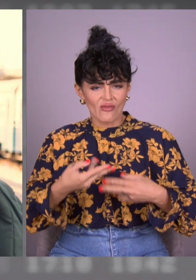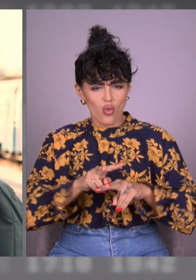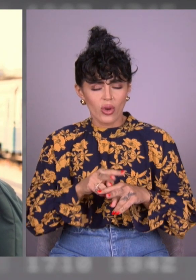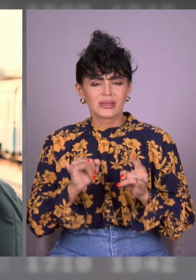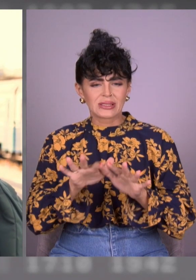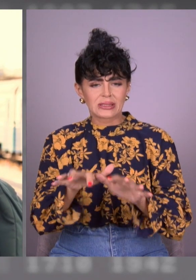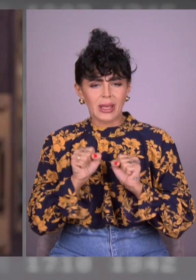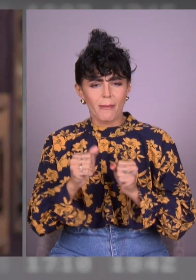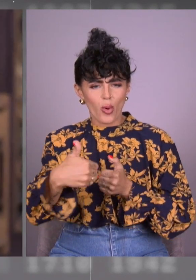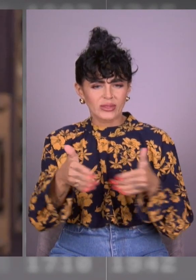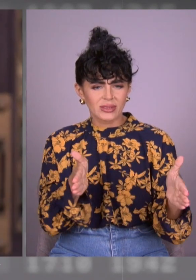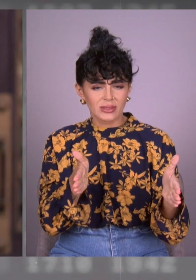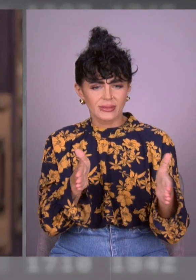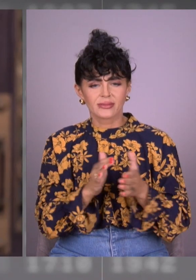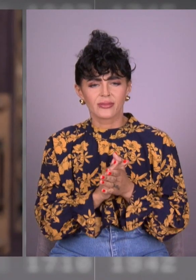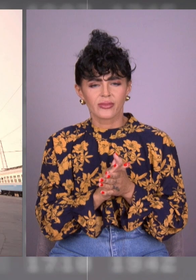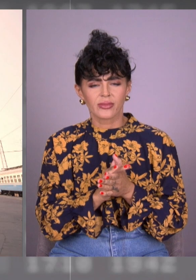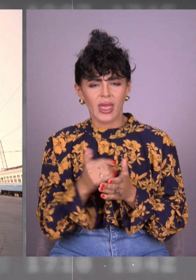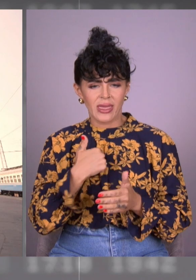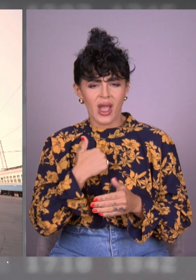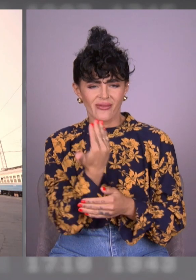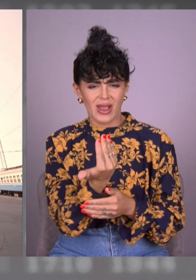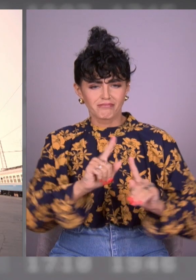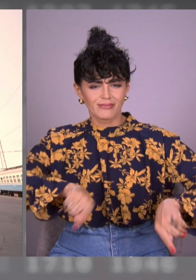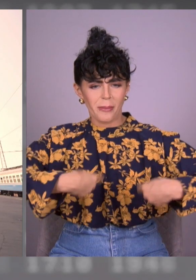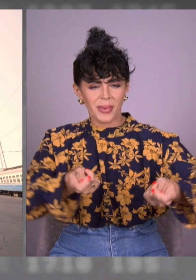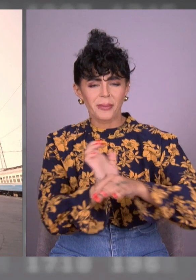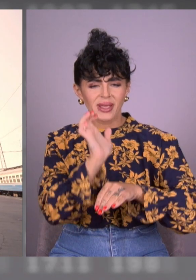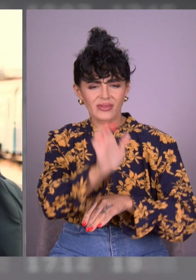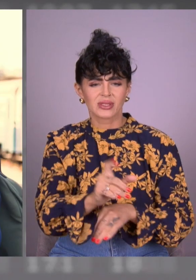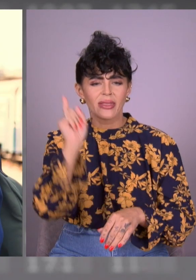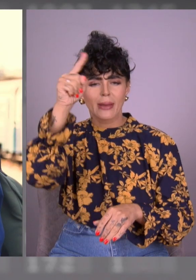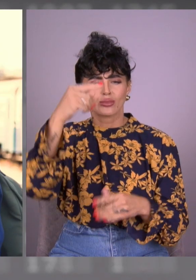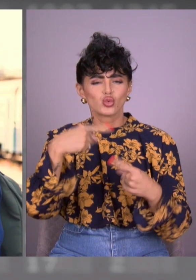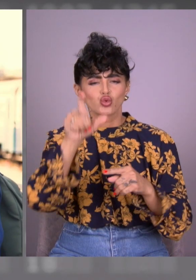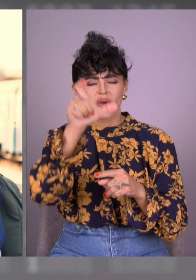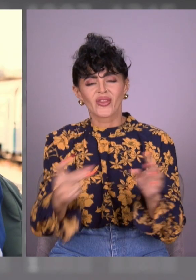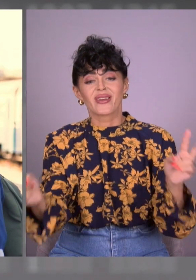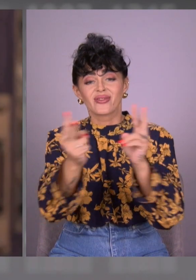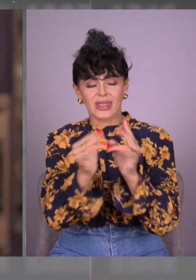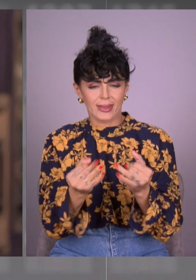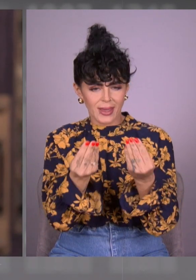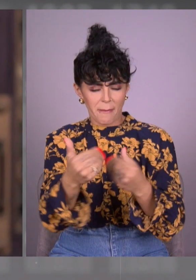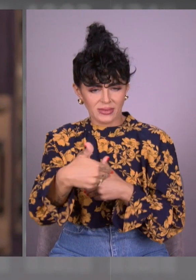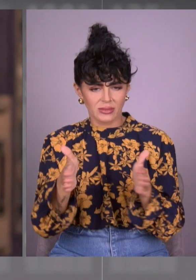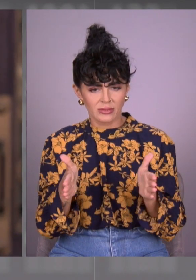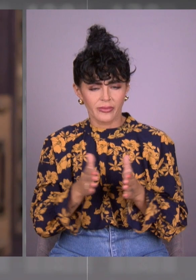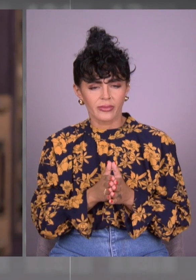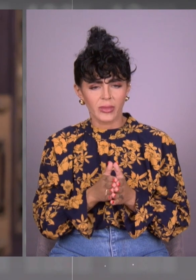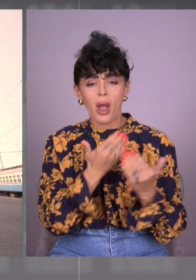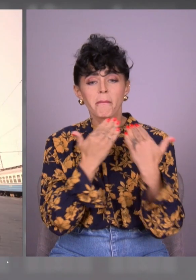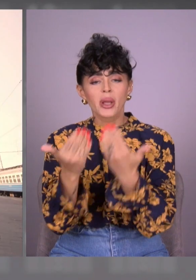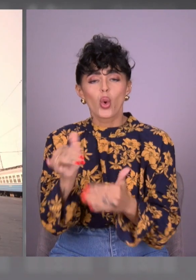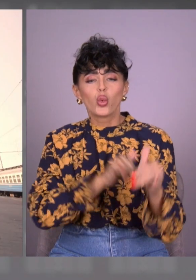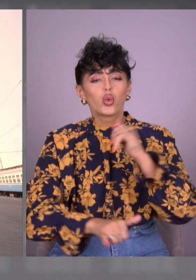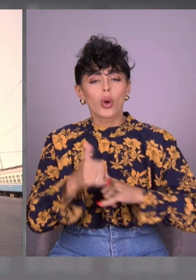забрати посилки тут, що я вам передала, просто вас зустрінуть і віддадуть вам. А куди нам